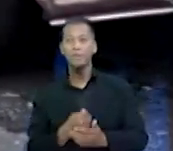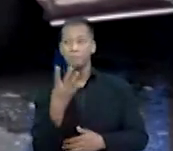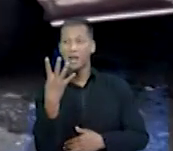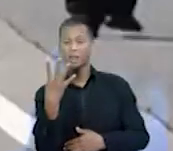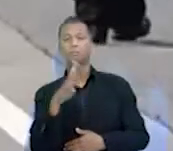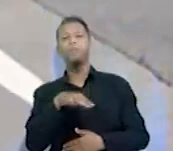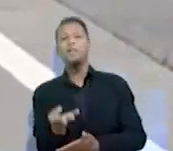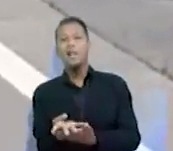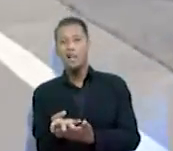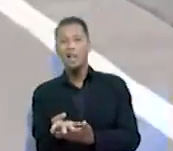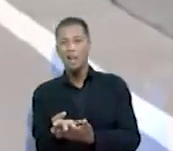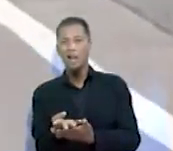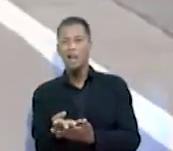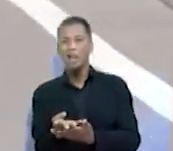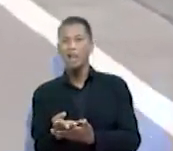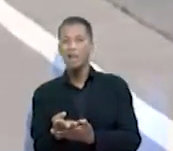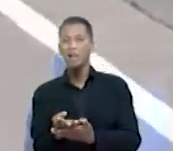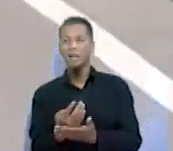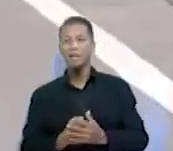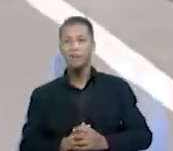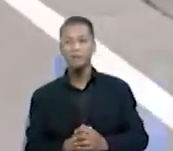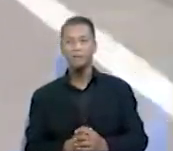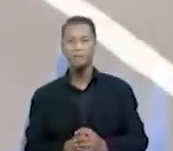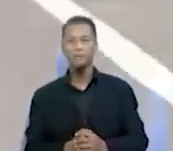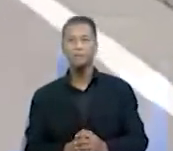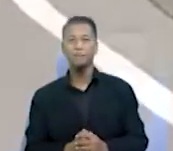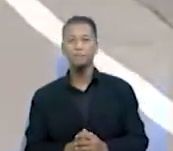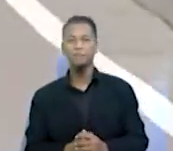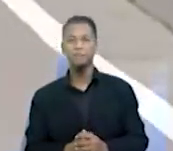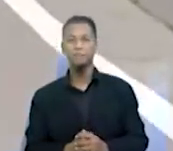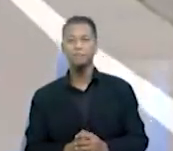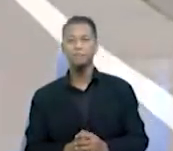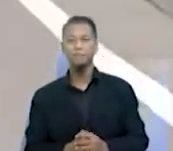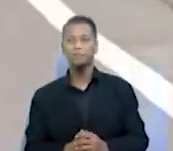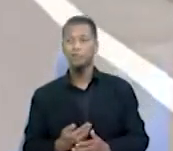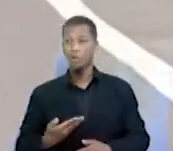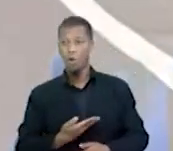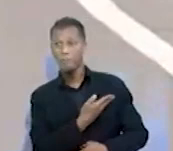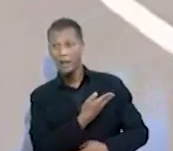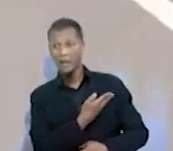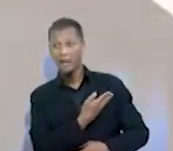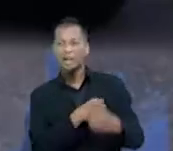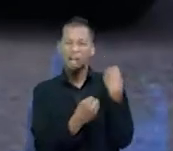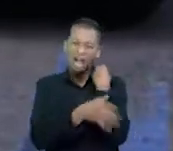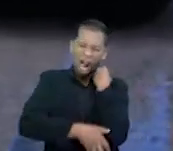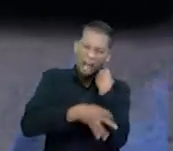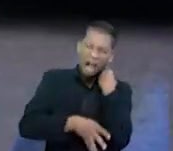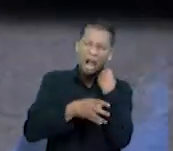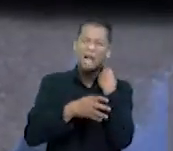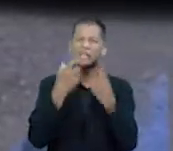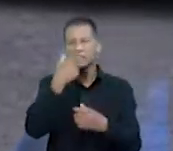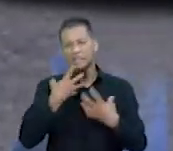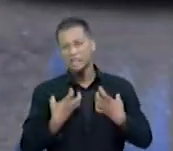kejadian, 1 orang tewas di rumah sakit, dan 7 lainnya luka parah. Ketujuh korban luka masih dirawat di RSUD Ungaran. Polisi